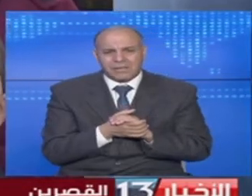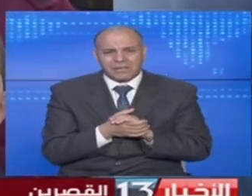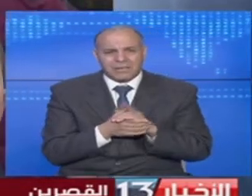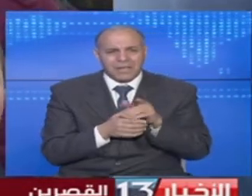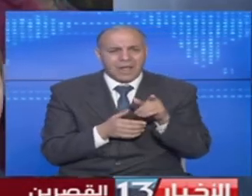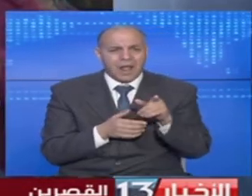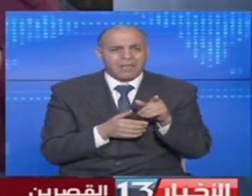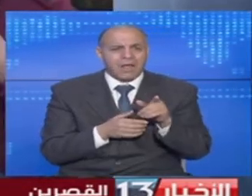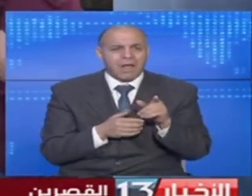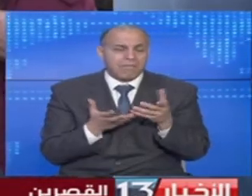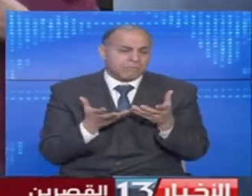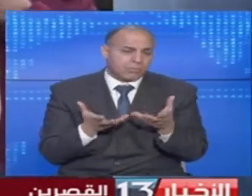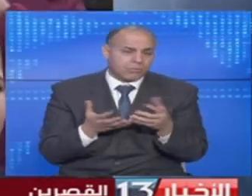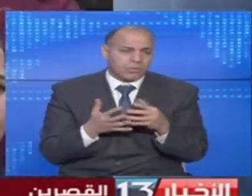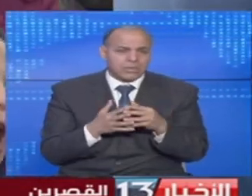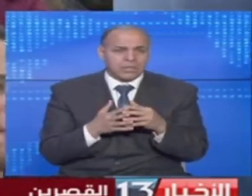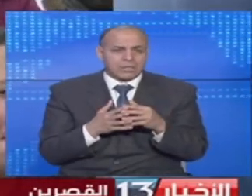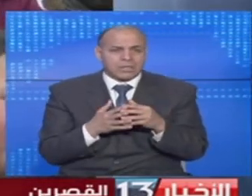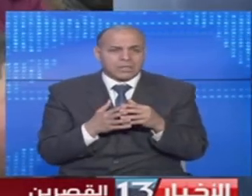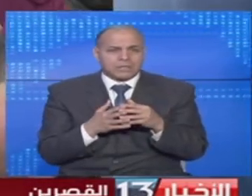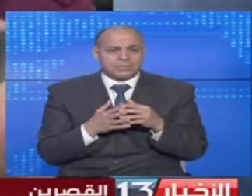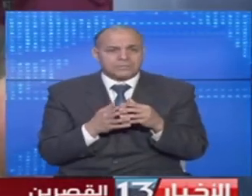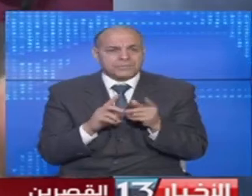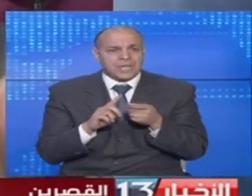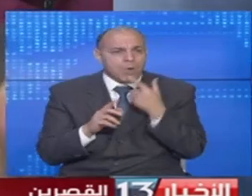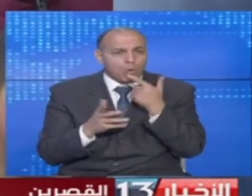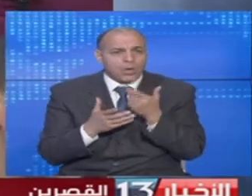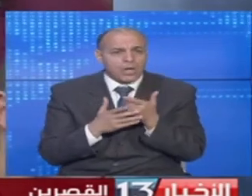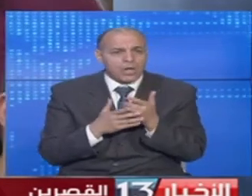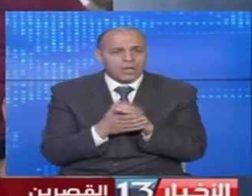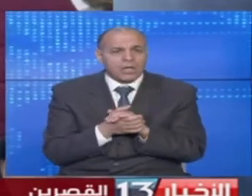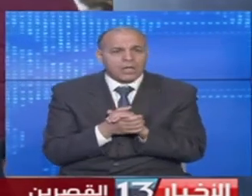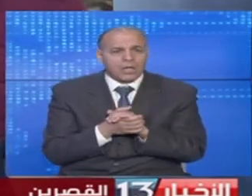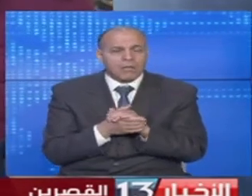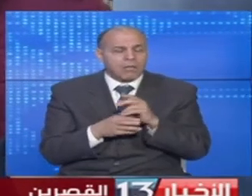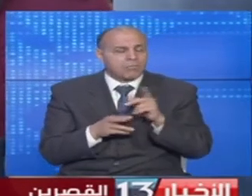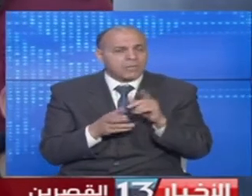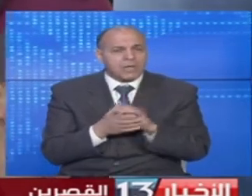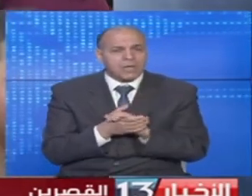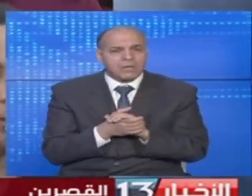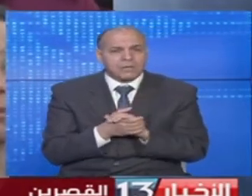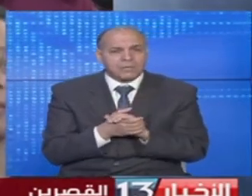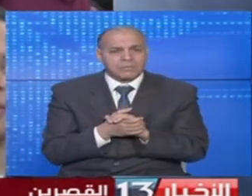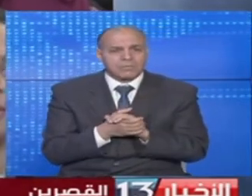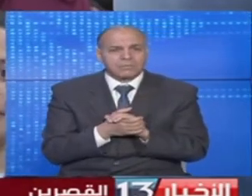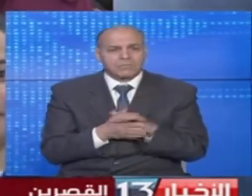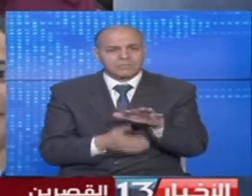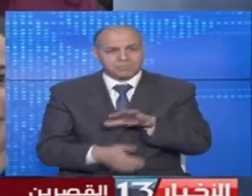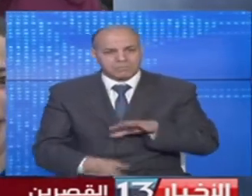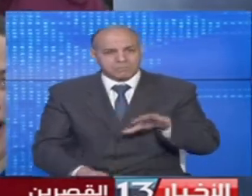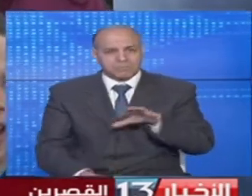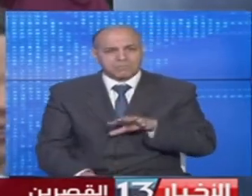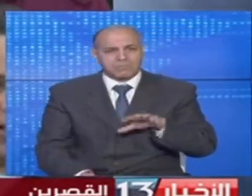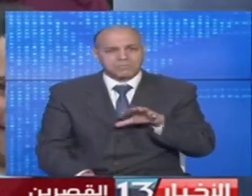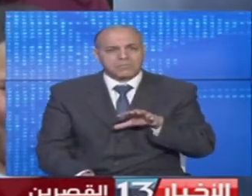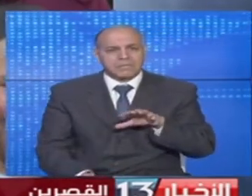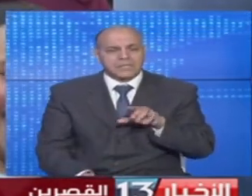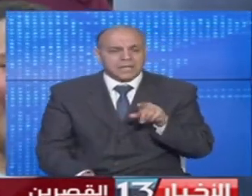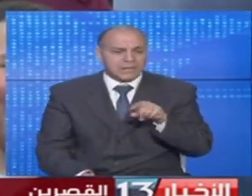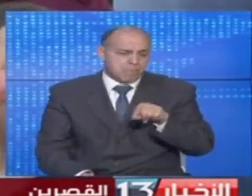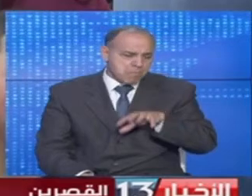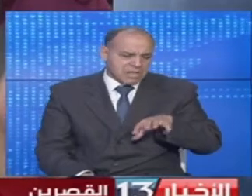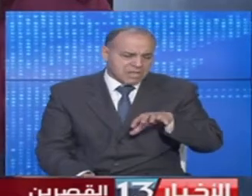بعدك هذه هي حاجه باش تخلص اهم حاجه ونباركوا هالعمليه هذه نتاع المنطقه الحدوديه